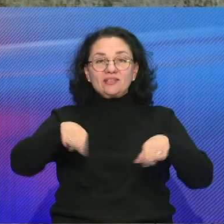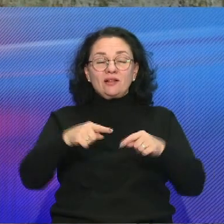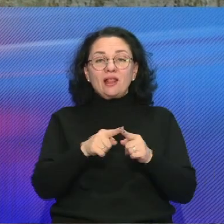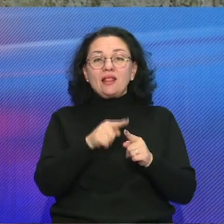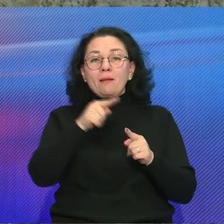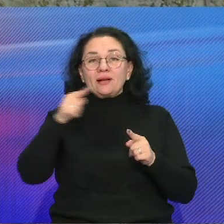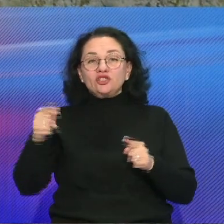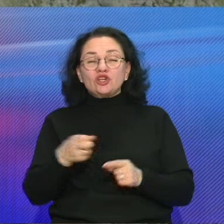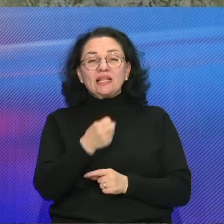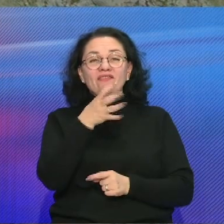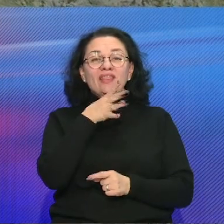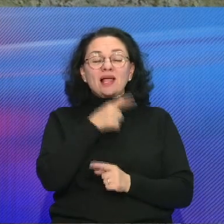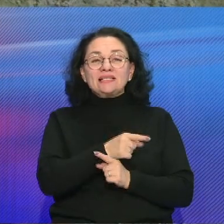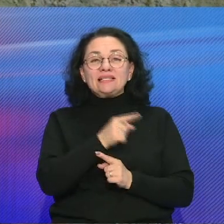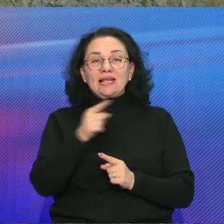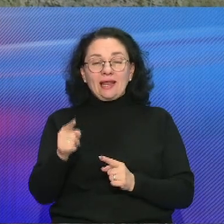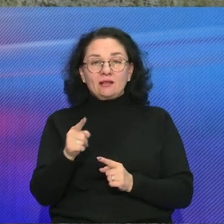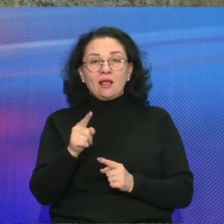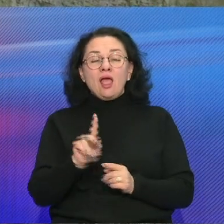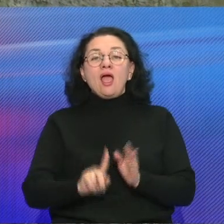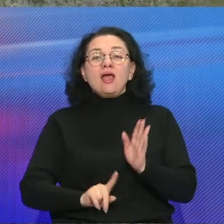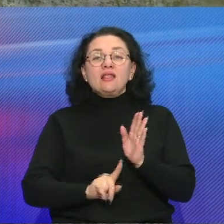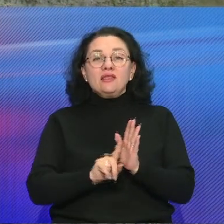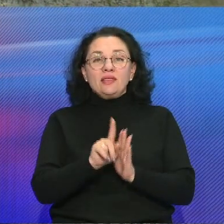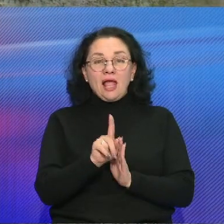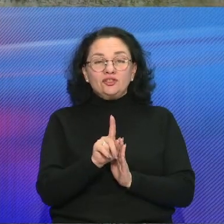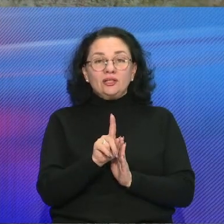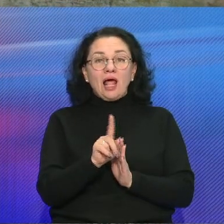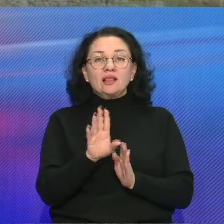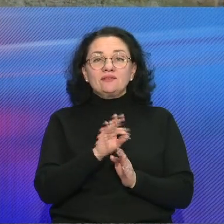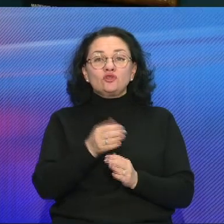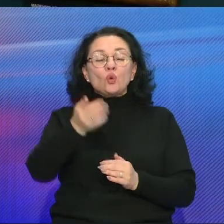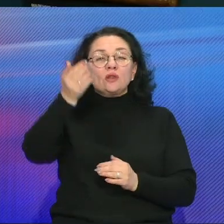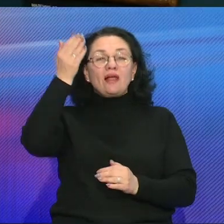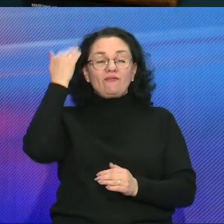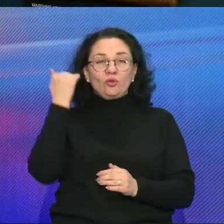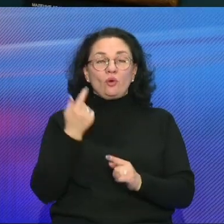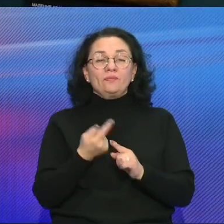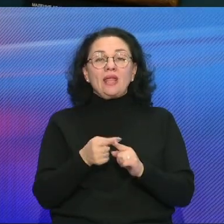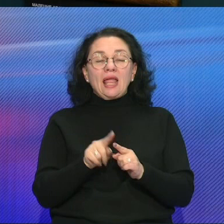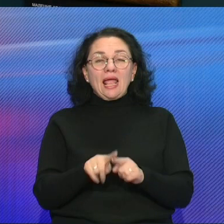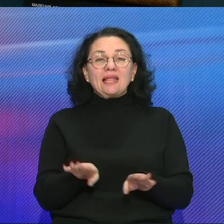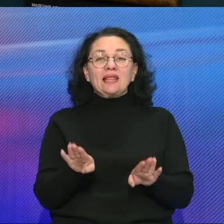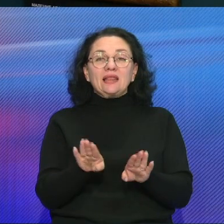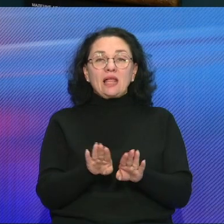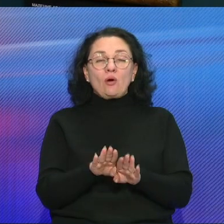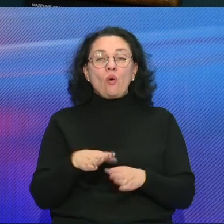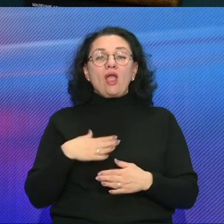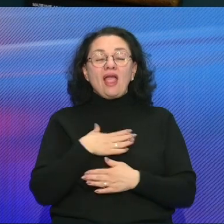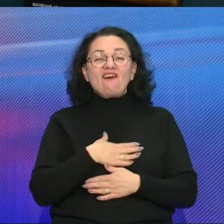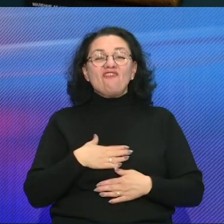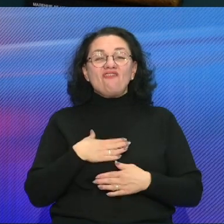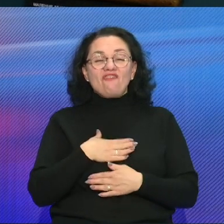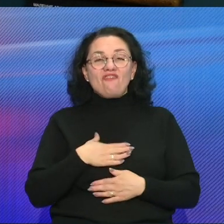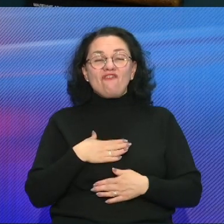годов. Праца ж над экспозицией починалася с маления об чаши. Это классичный такие важный евангельский